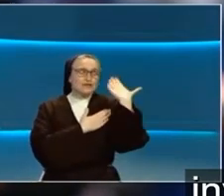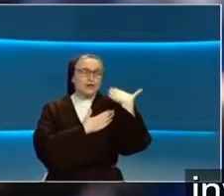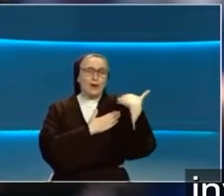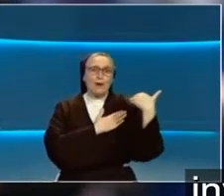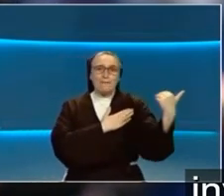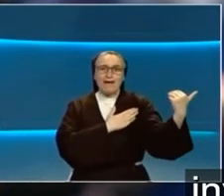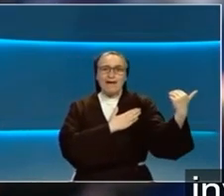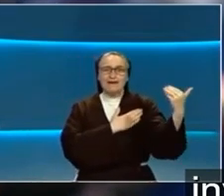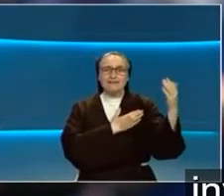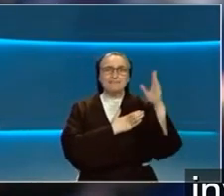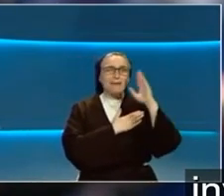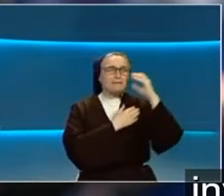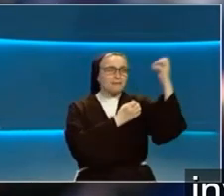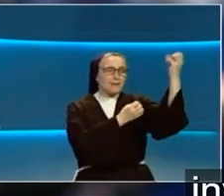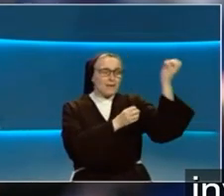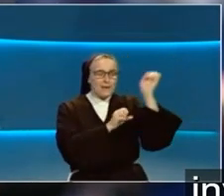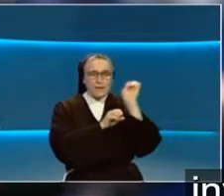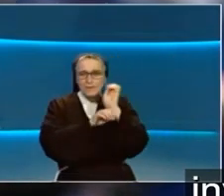invocate.